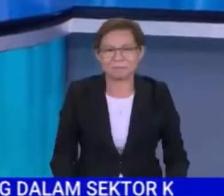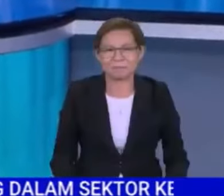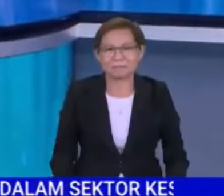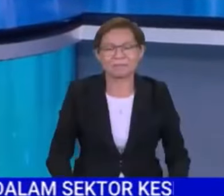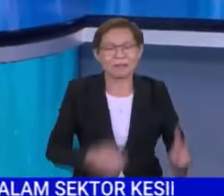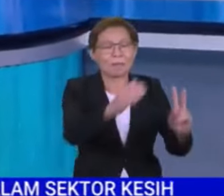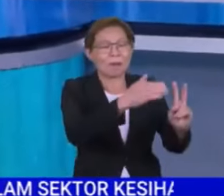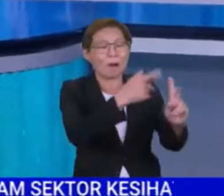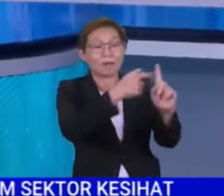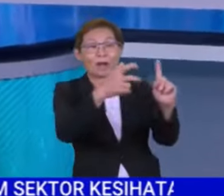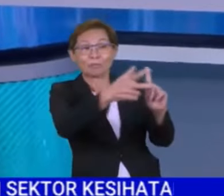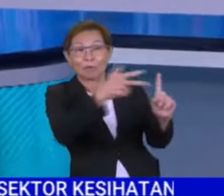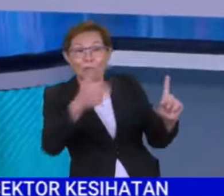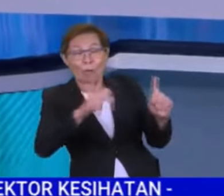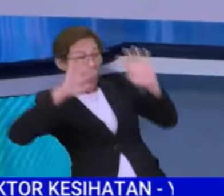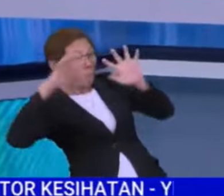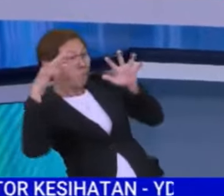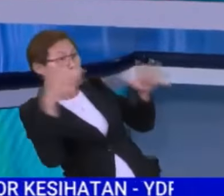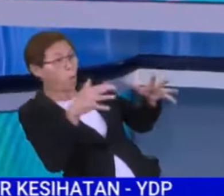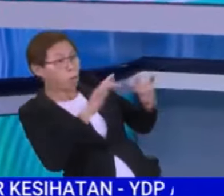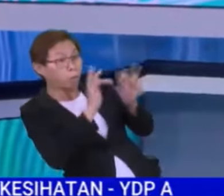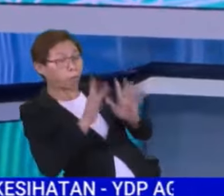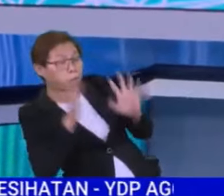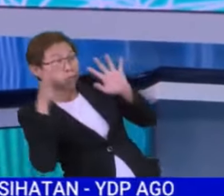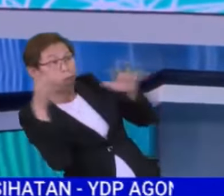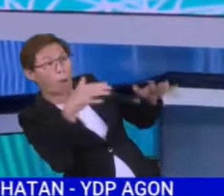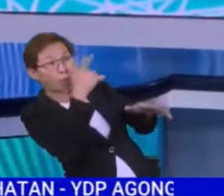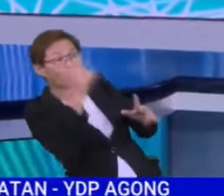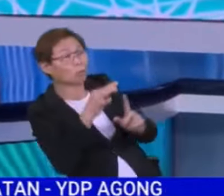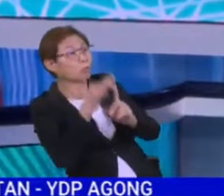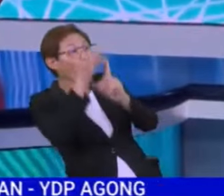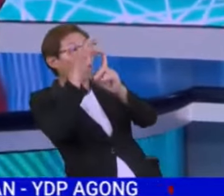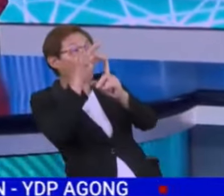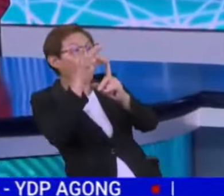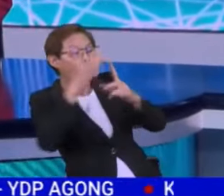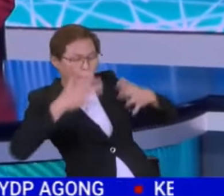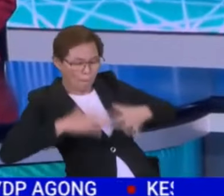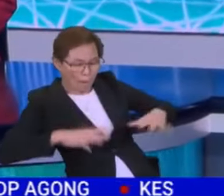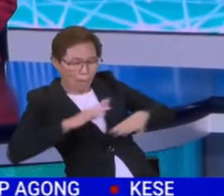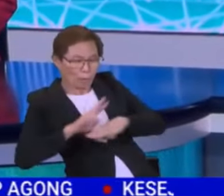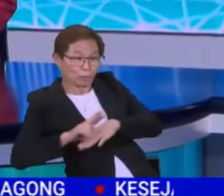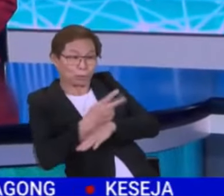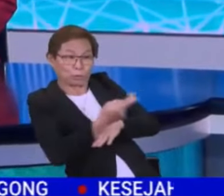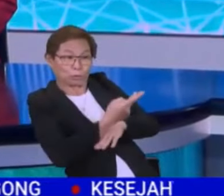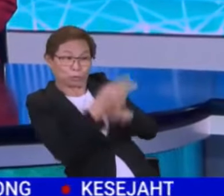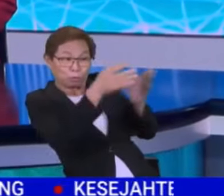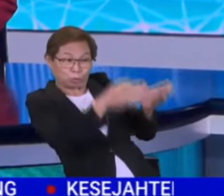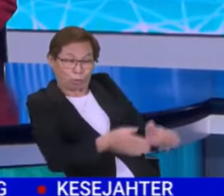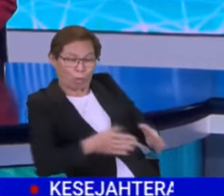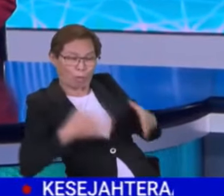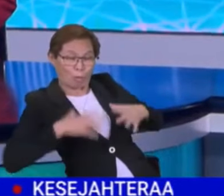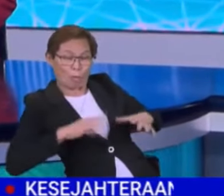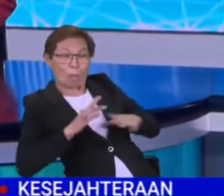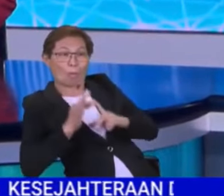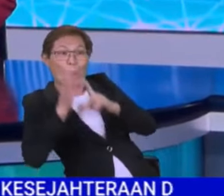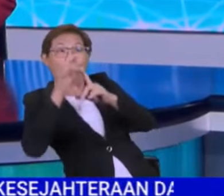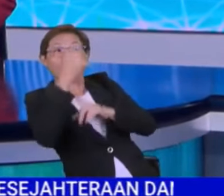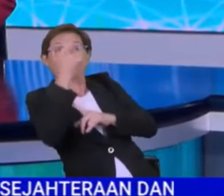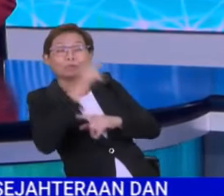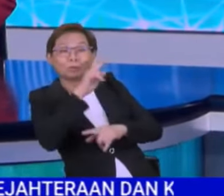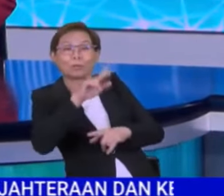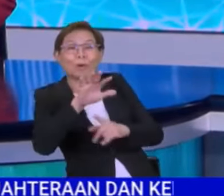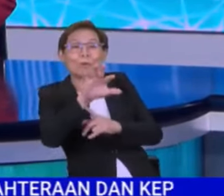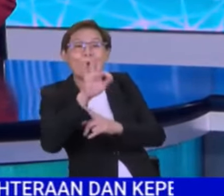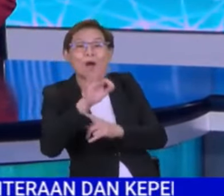Sepasang pengantin dari Indonesia menarik perhatian netizen kerana keunikan busana dipakai kedua-dua mempelai. Uniknya kerana mereka